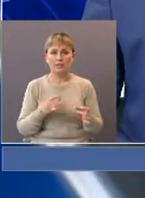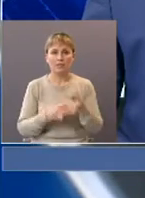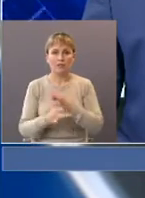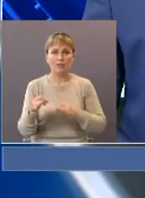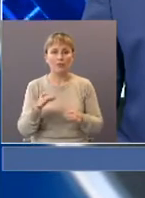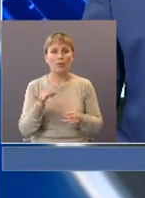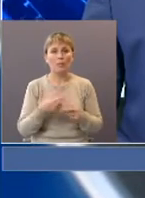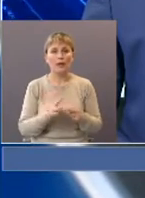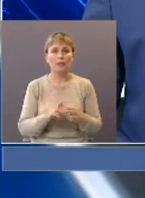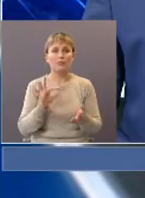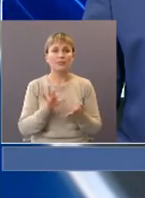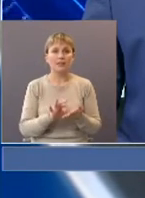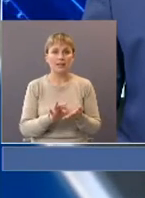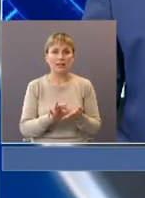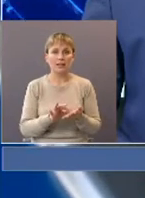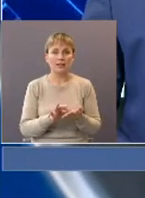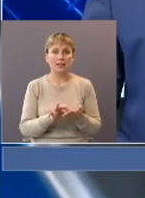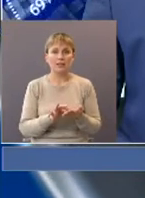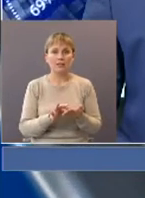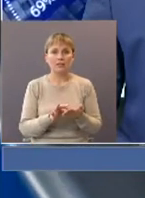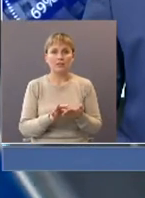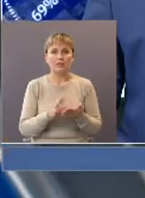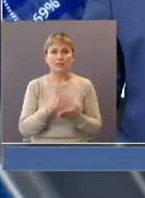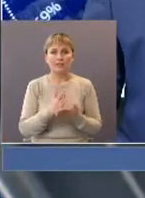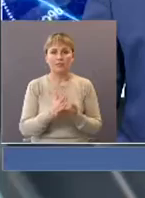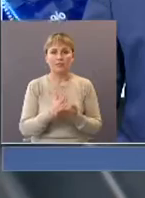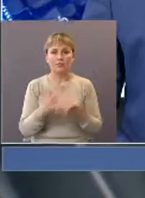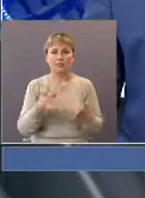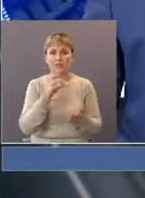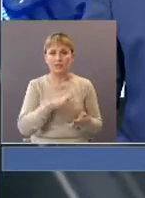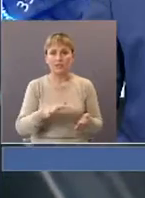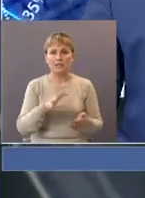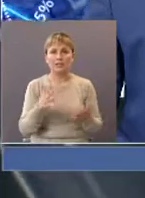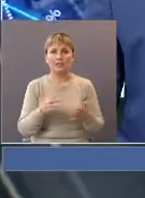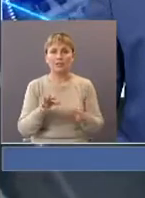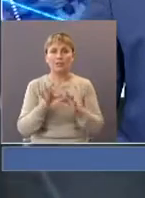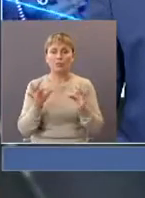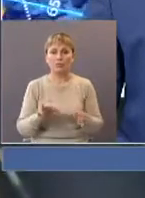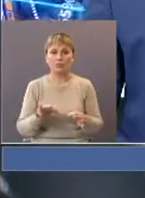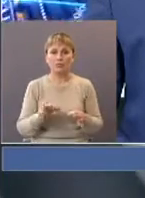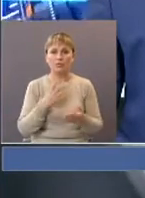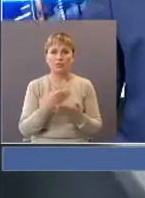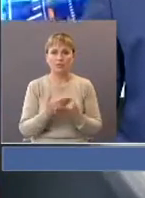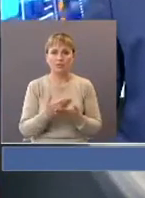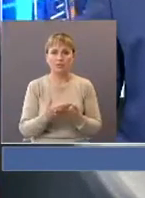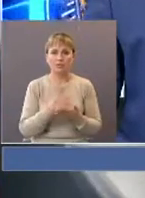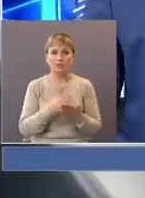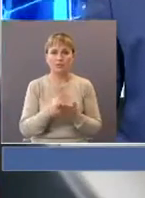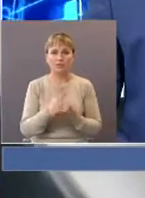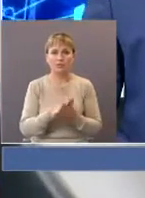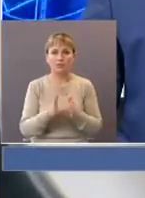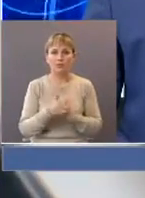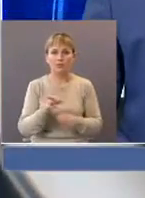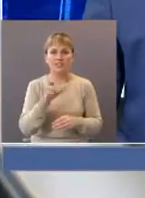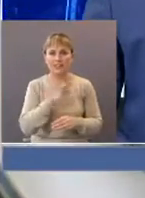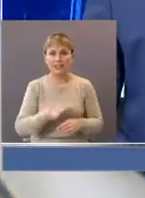Поэтому цель таких, наверное, вбросов является со стороны оппозиции каким-то образом деморализовать политическую обстановку в стране,